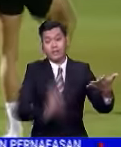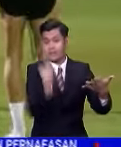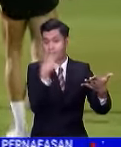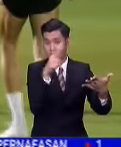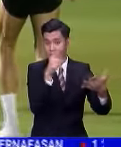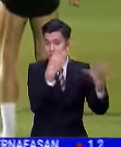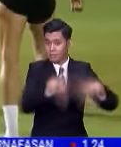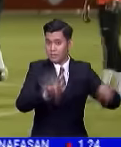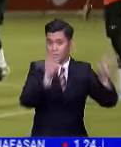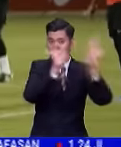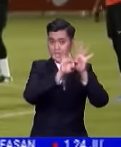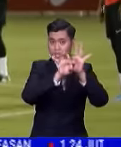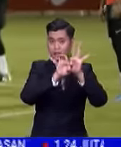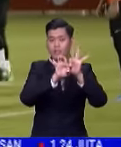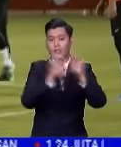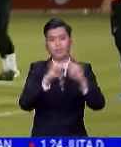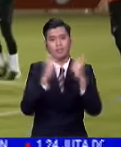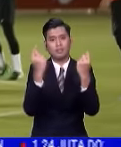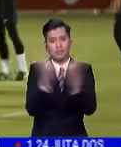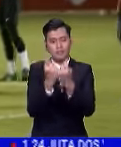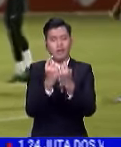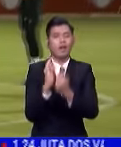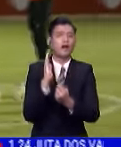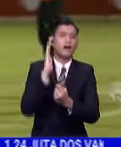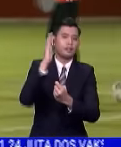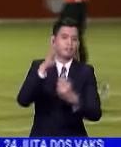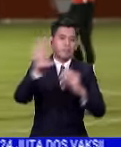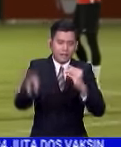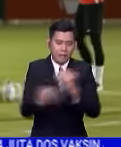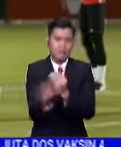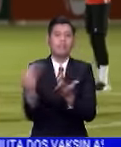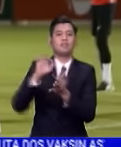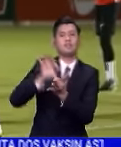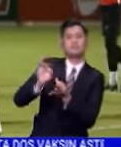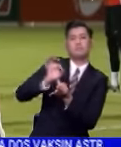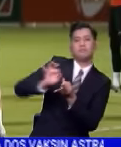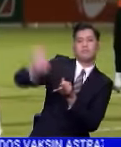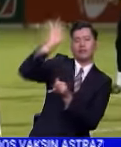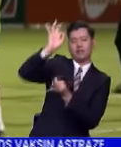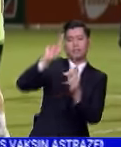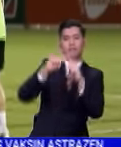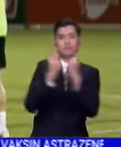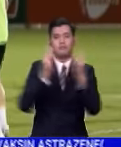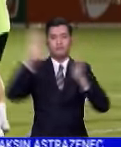Beliau menganggap perkara itu bakal menambah sangat Harimau Malaya di bahagian tengah.